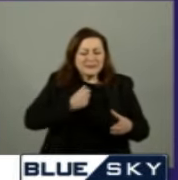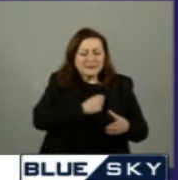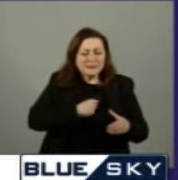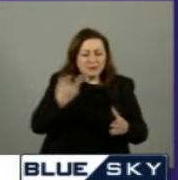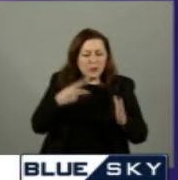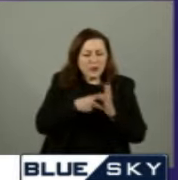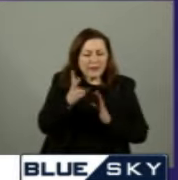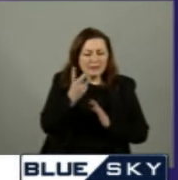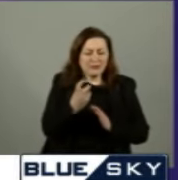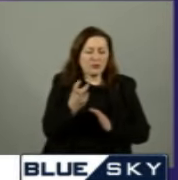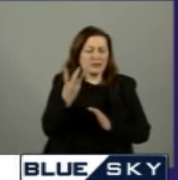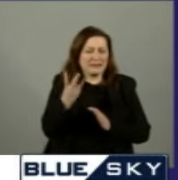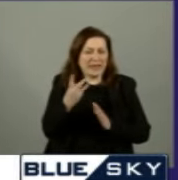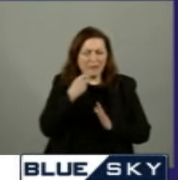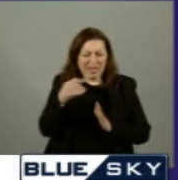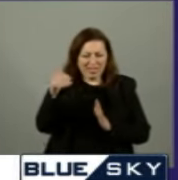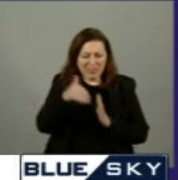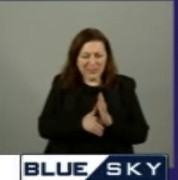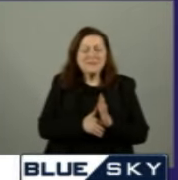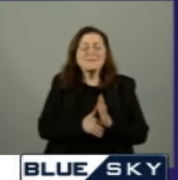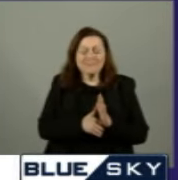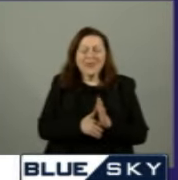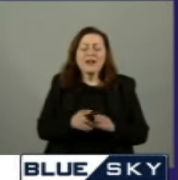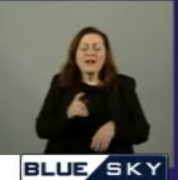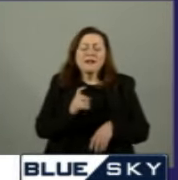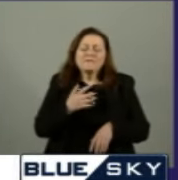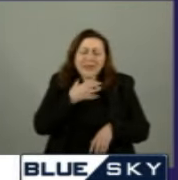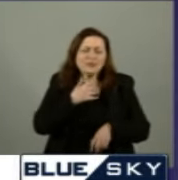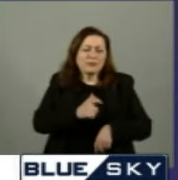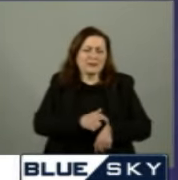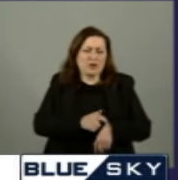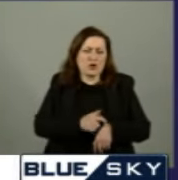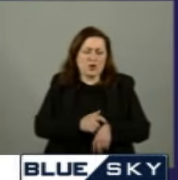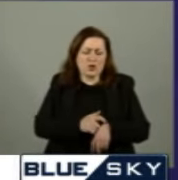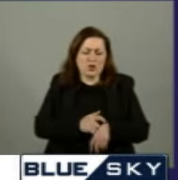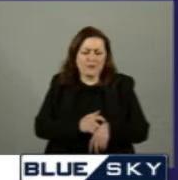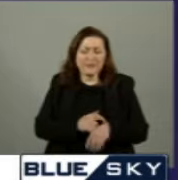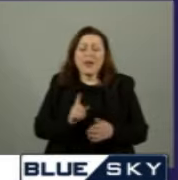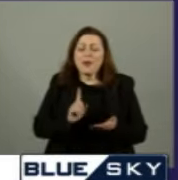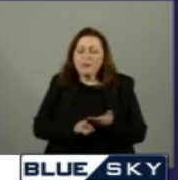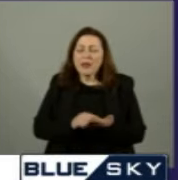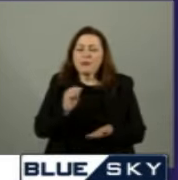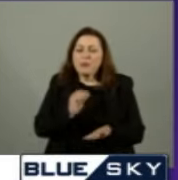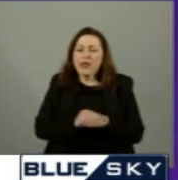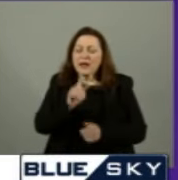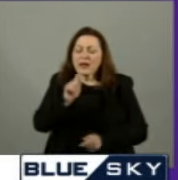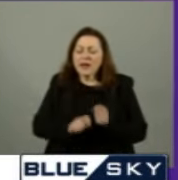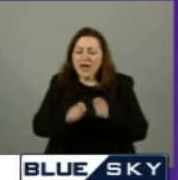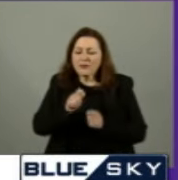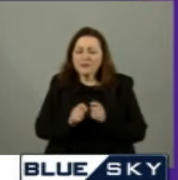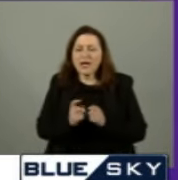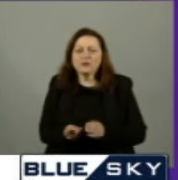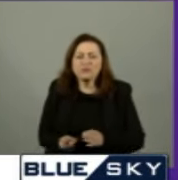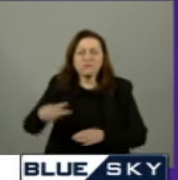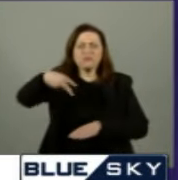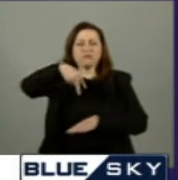2023. Ας είμαστε ειλικρινείς. Χρειαζόμαστε χρόνο να αναστήσουμε ένα παρικμασμένο,